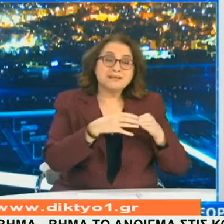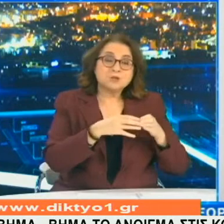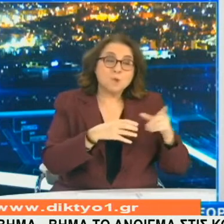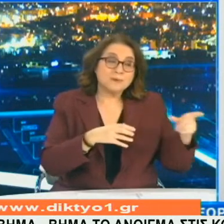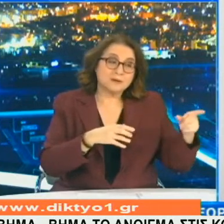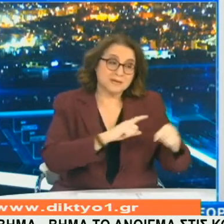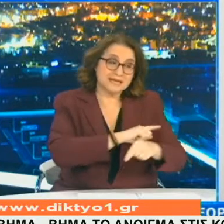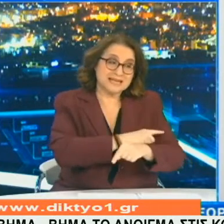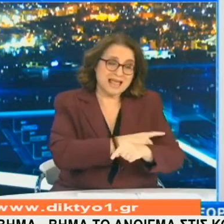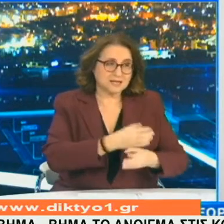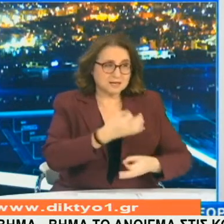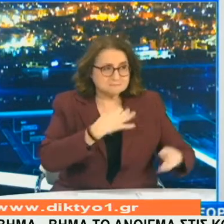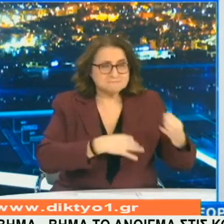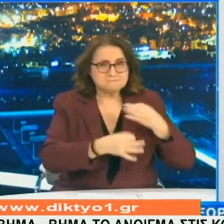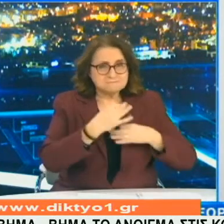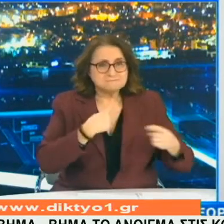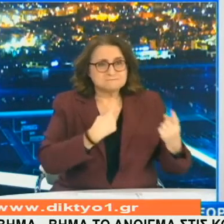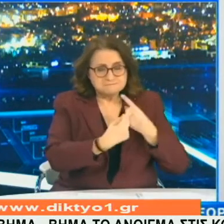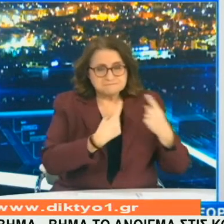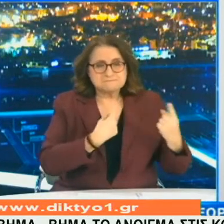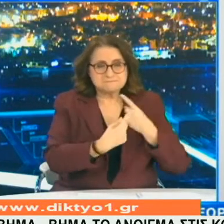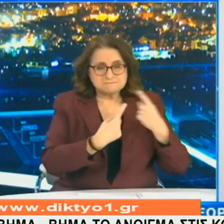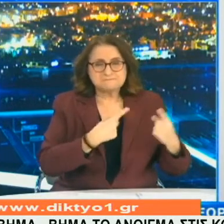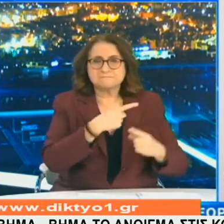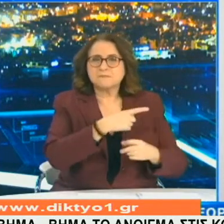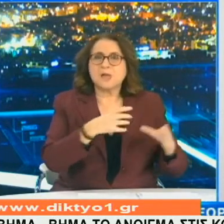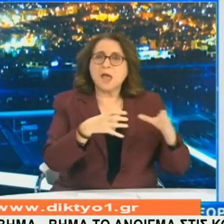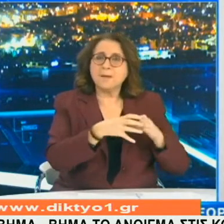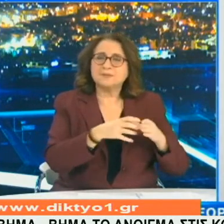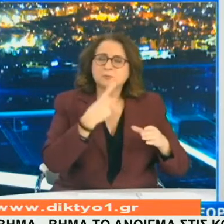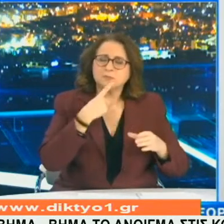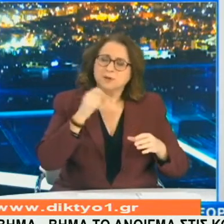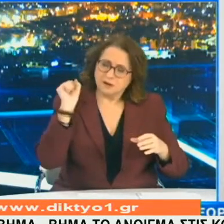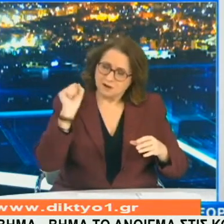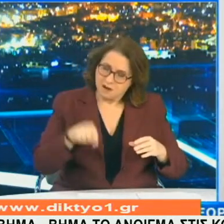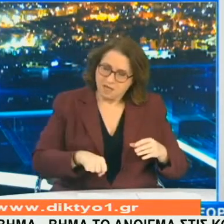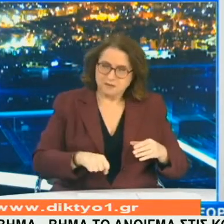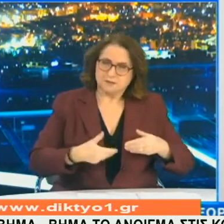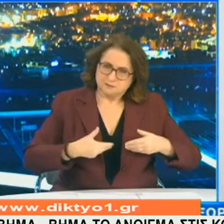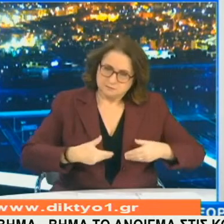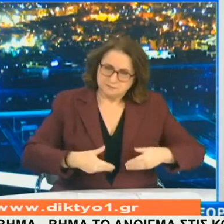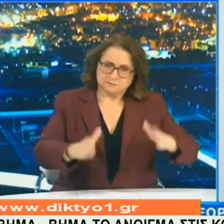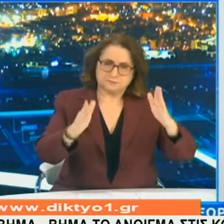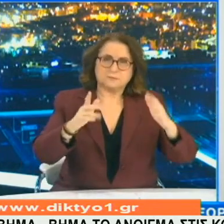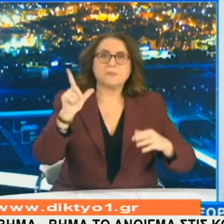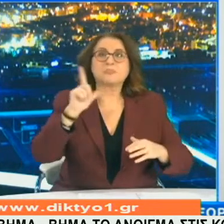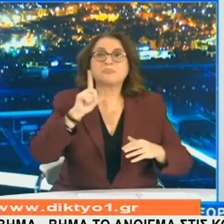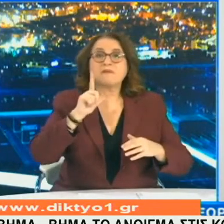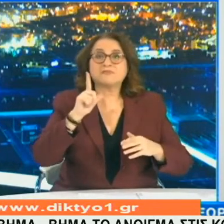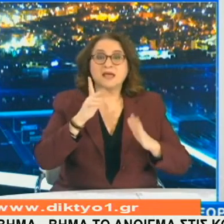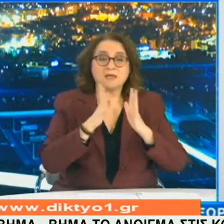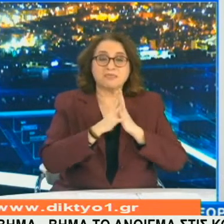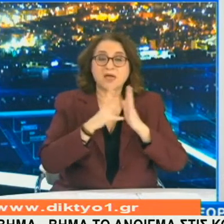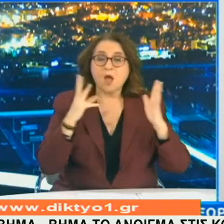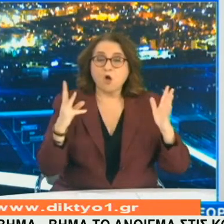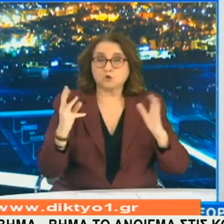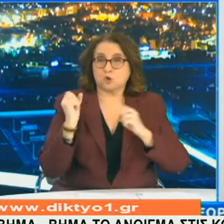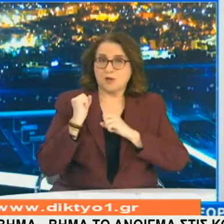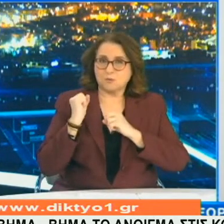πήραμε την έγκριση της Επιτροπής για την επαναλειτουργία του λιανικού εμπορίου από την Δευτέρα 18